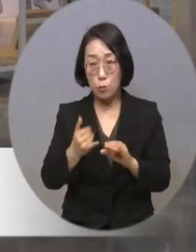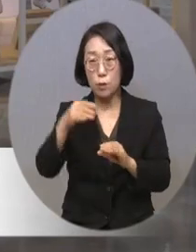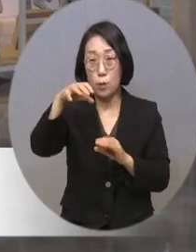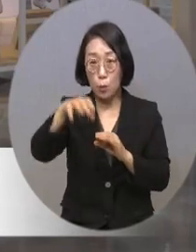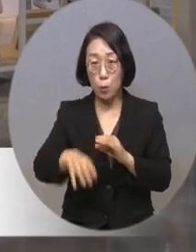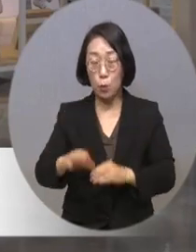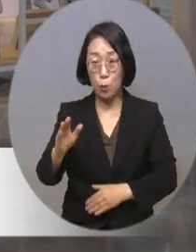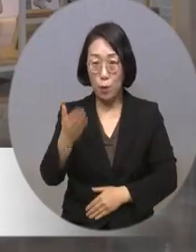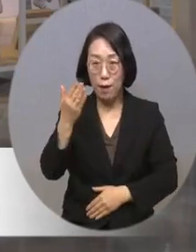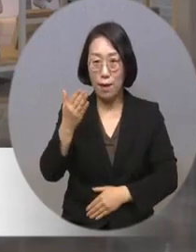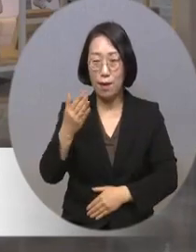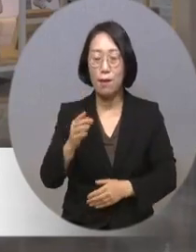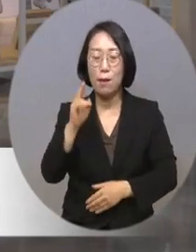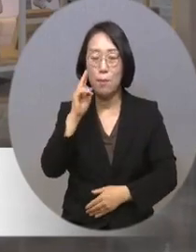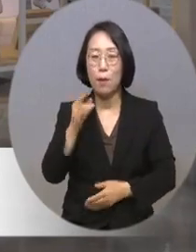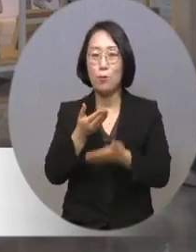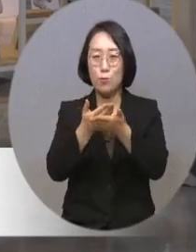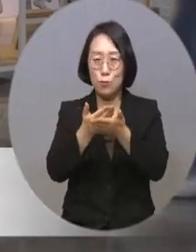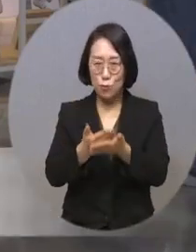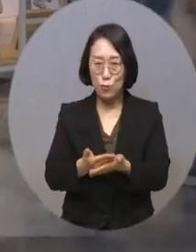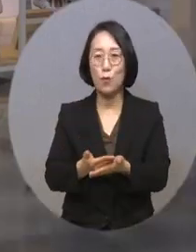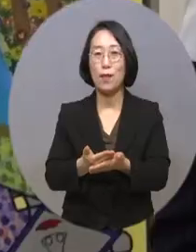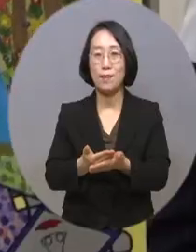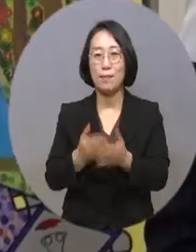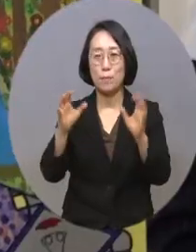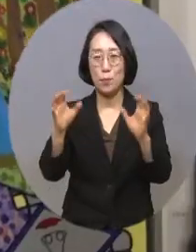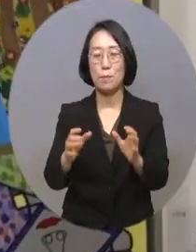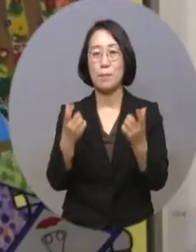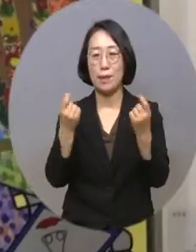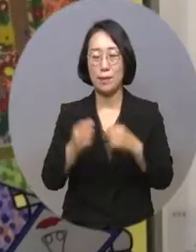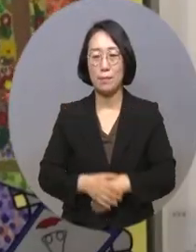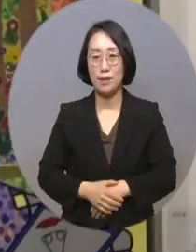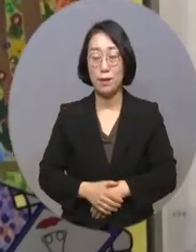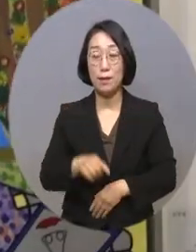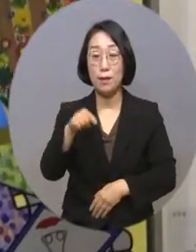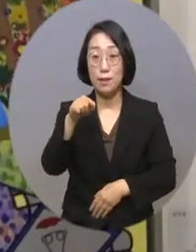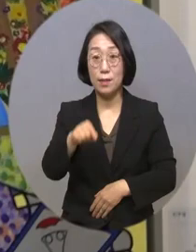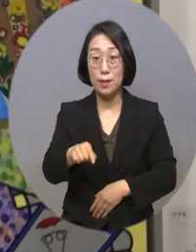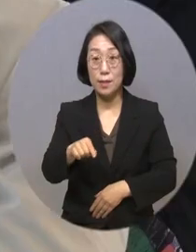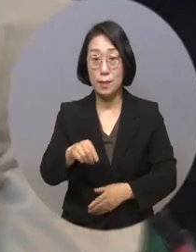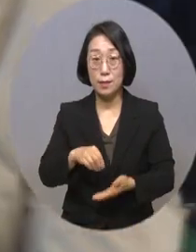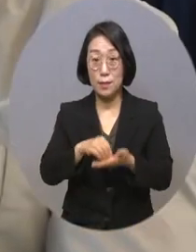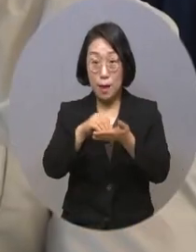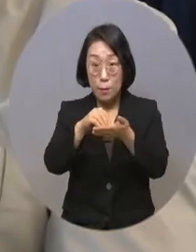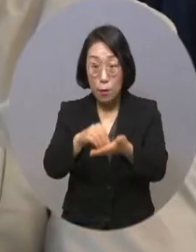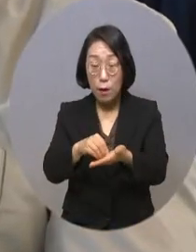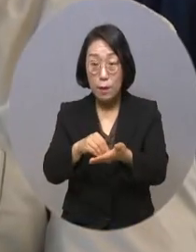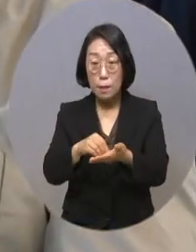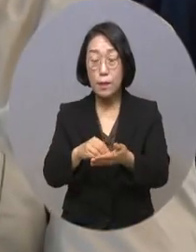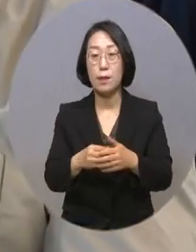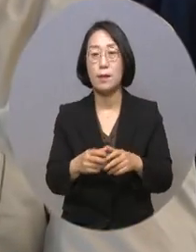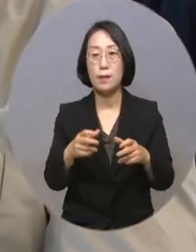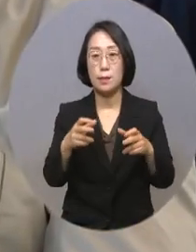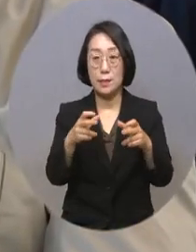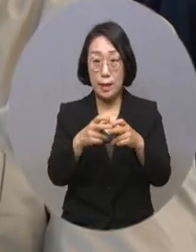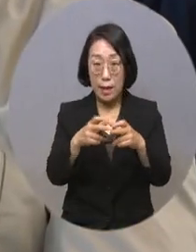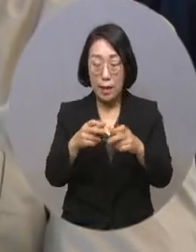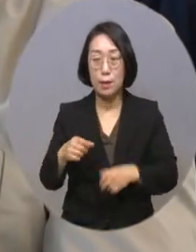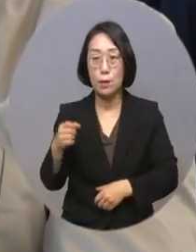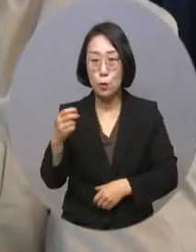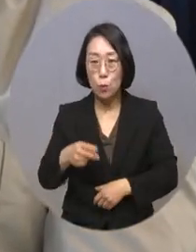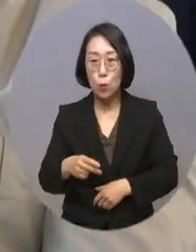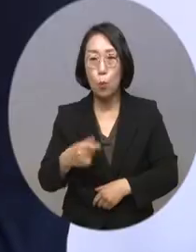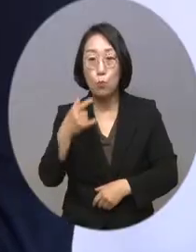것 같아서 매우 뜻깊은 행사라고 생각됩니다. 경매에 참여한 장애인 작가, 부모,